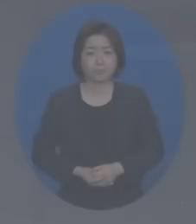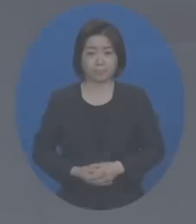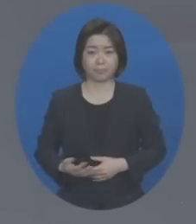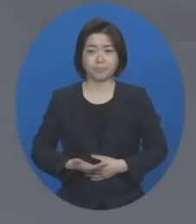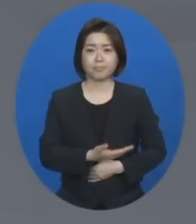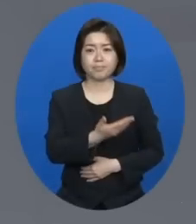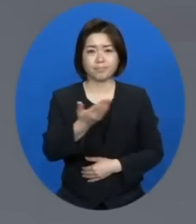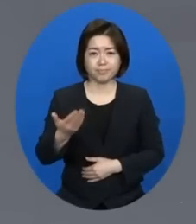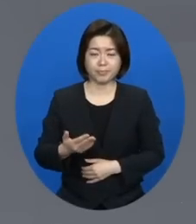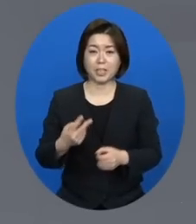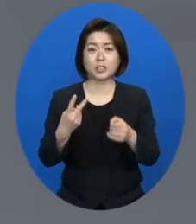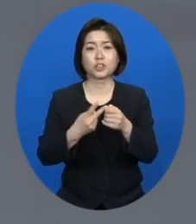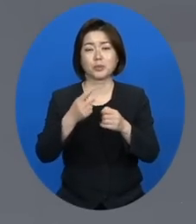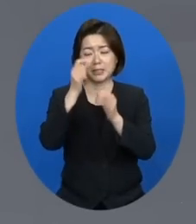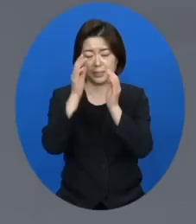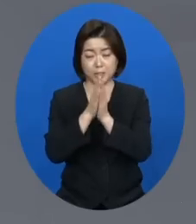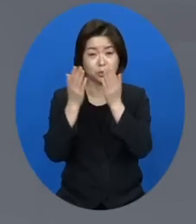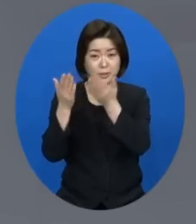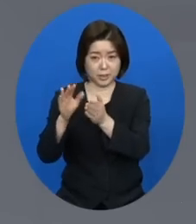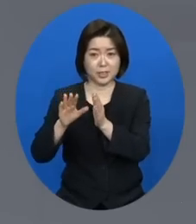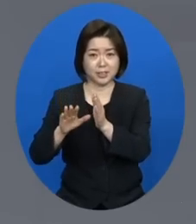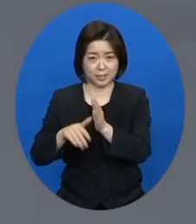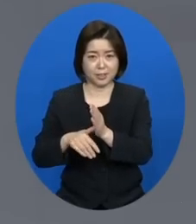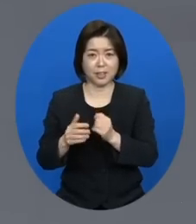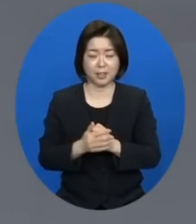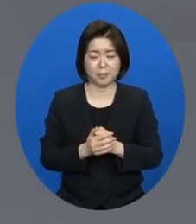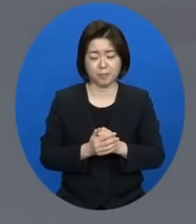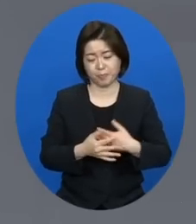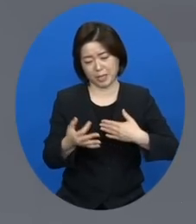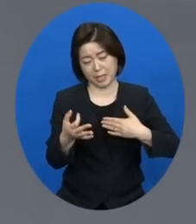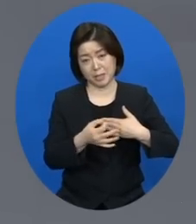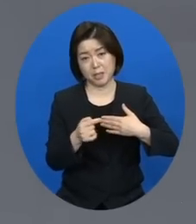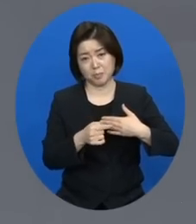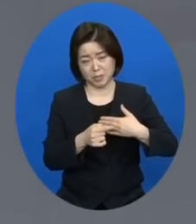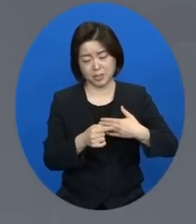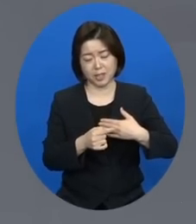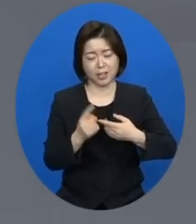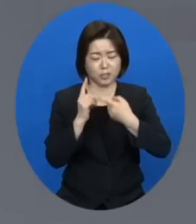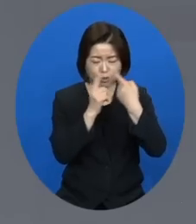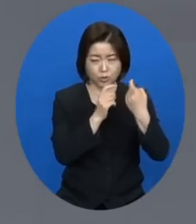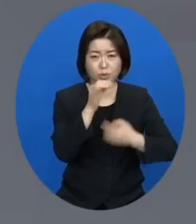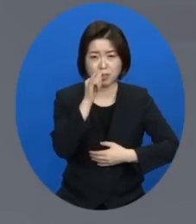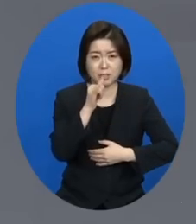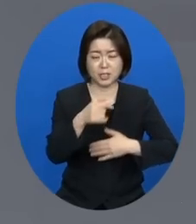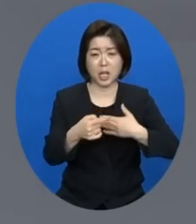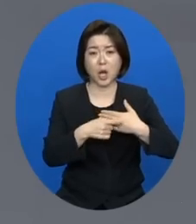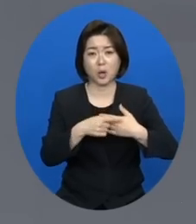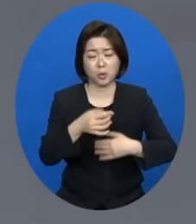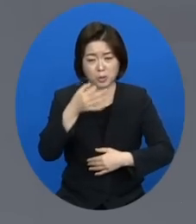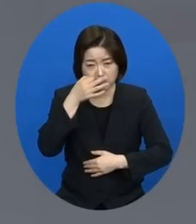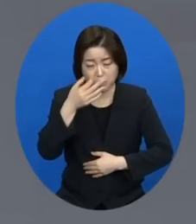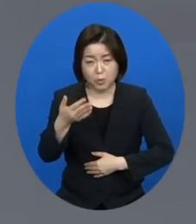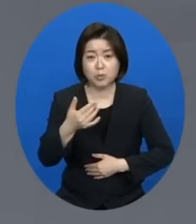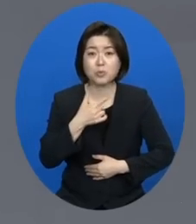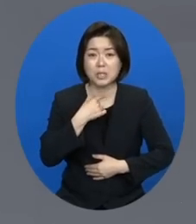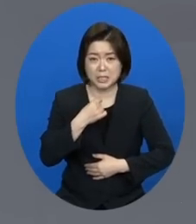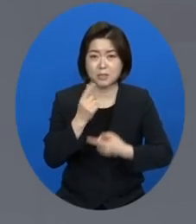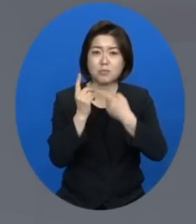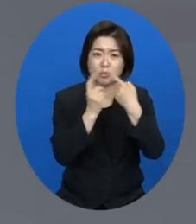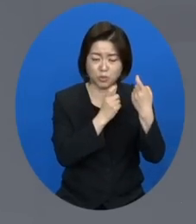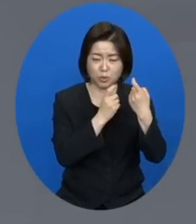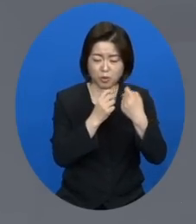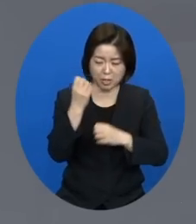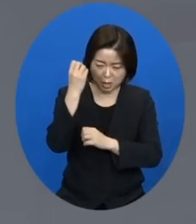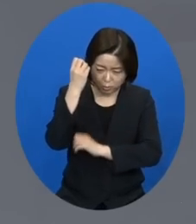여러분, 우리 두 번째로 기도할 때 우리 피상성의 유혹이 있습니다. 겉으로 보이고자 하는 것,